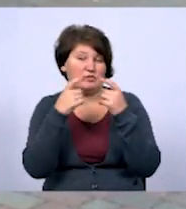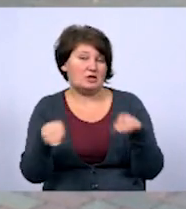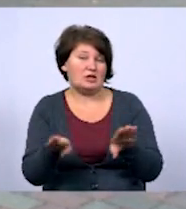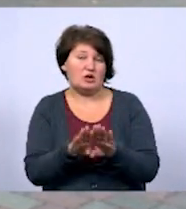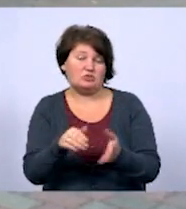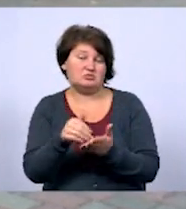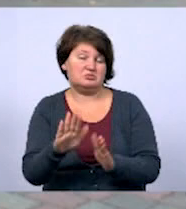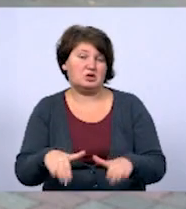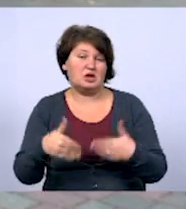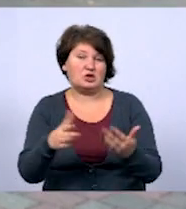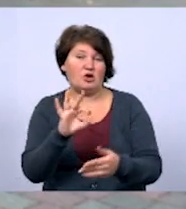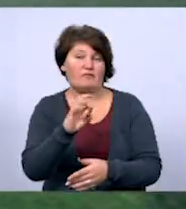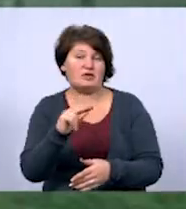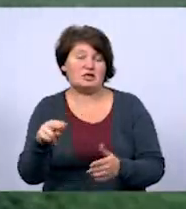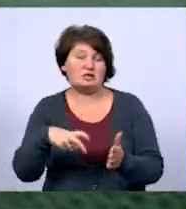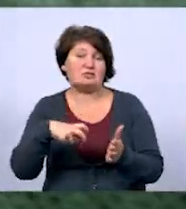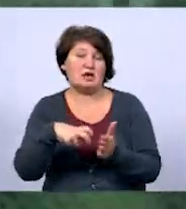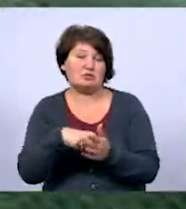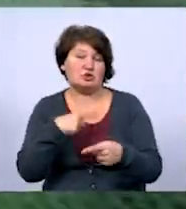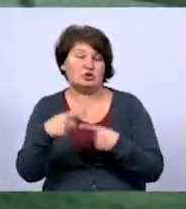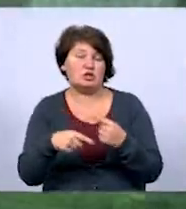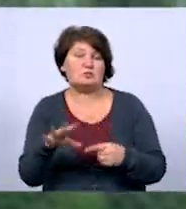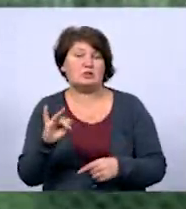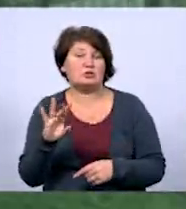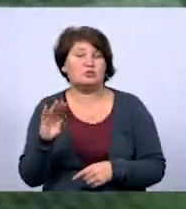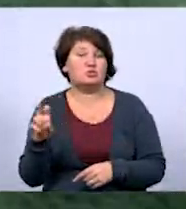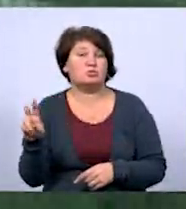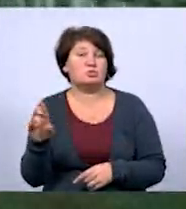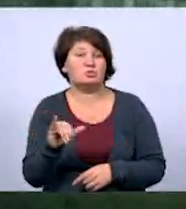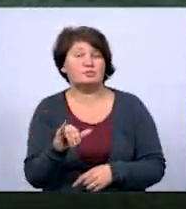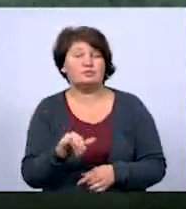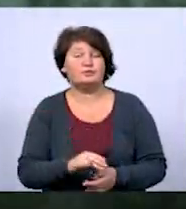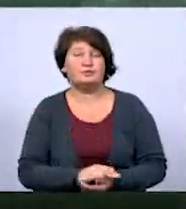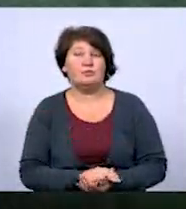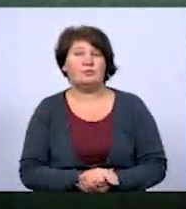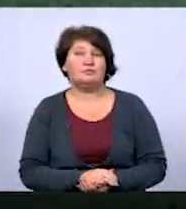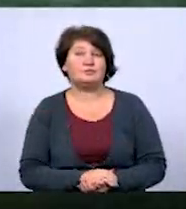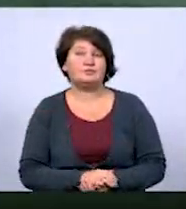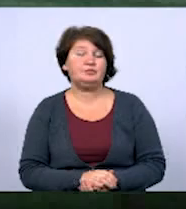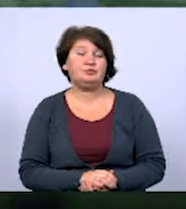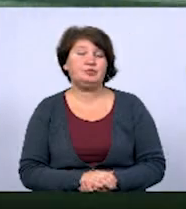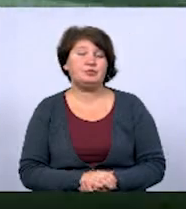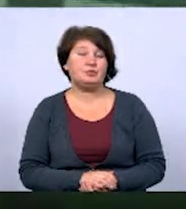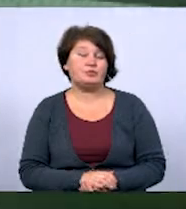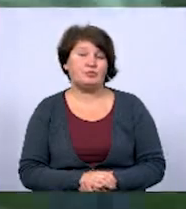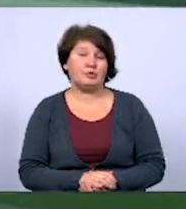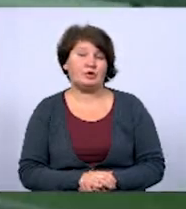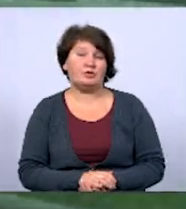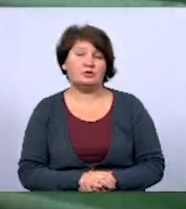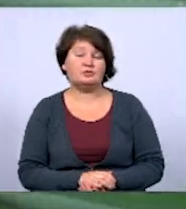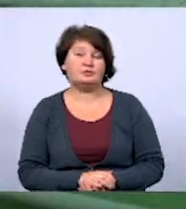з офіційним запитом через прес-службу. Ірина Андріїв, Андрій Шостакевич. Новини на Суспільному. Прикарпаття.